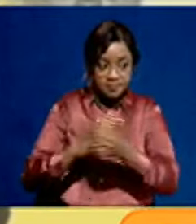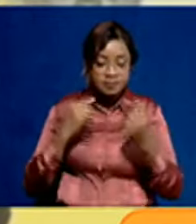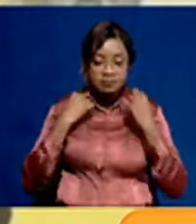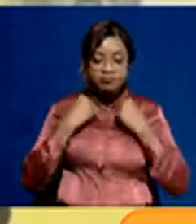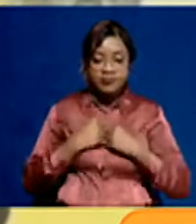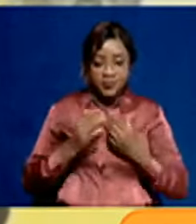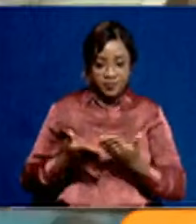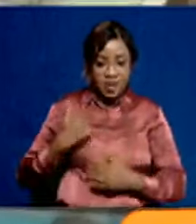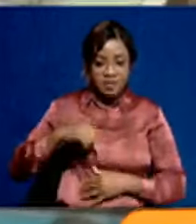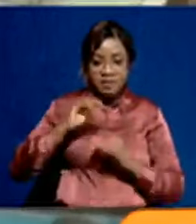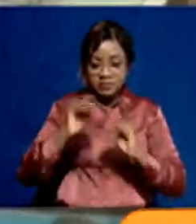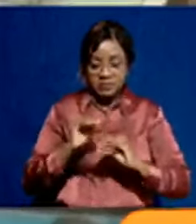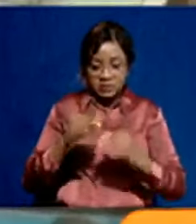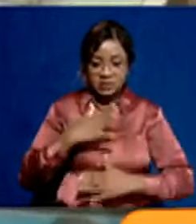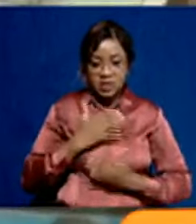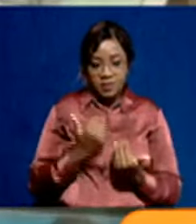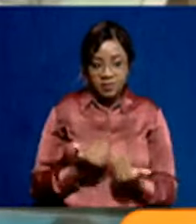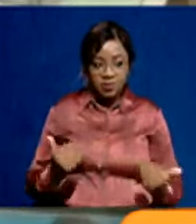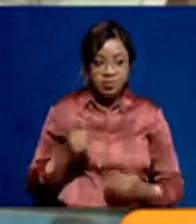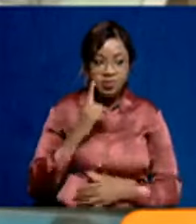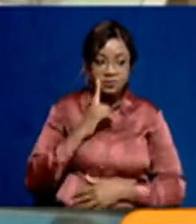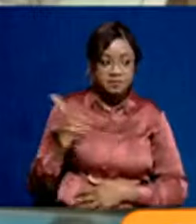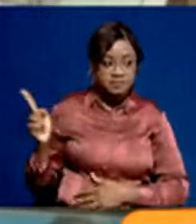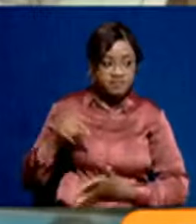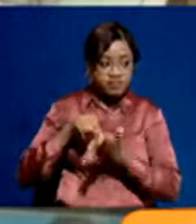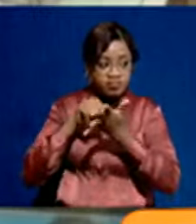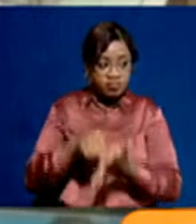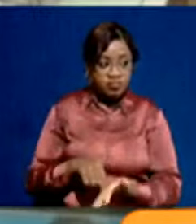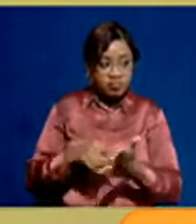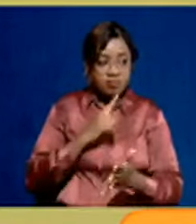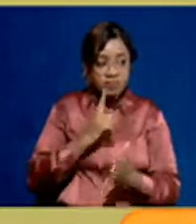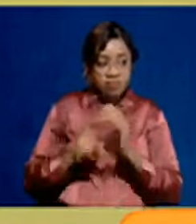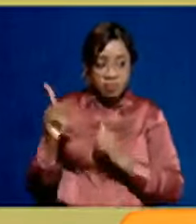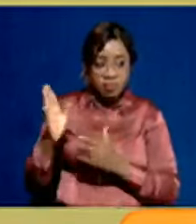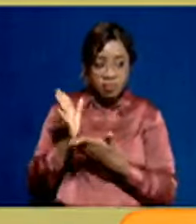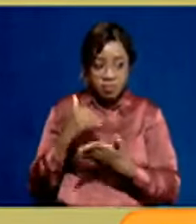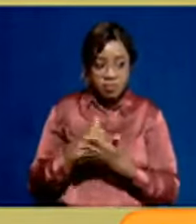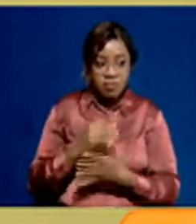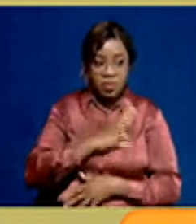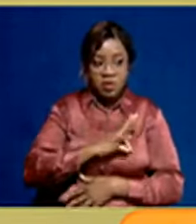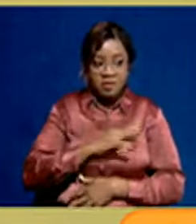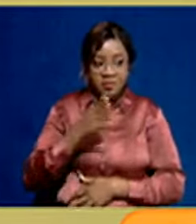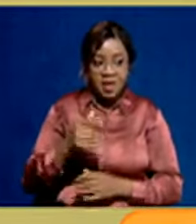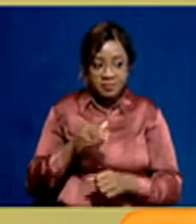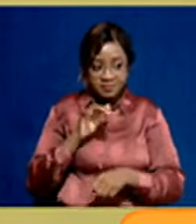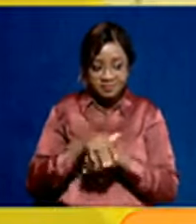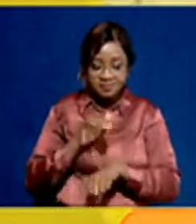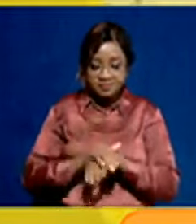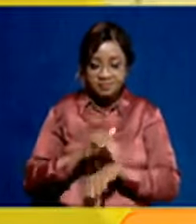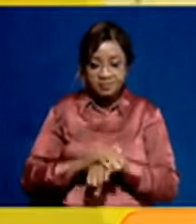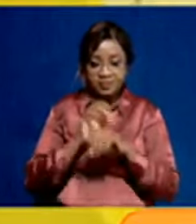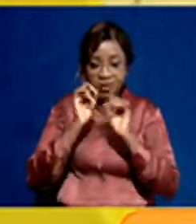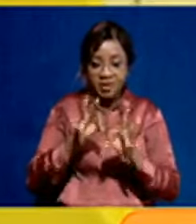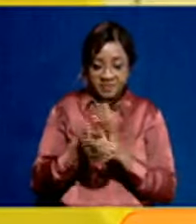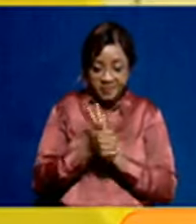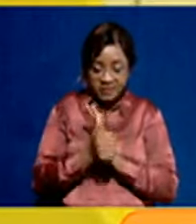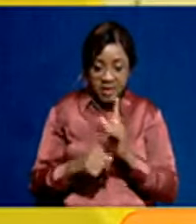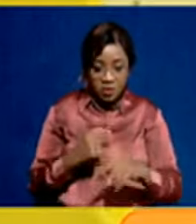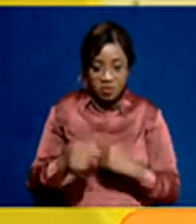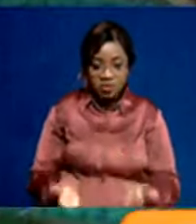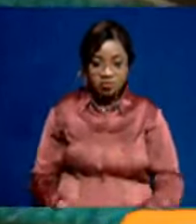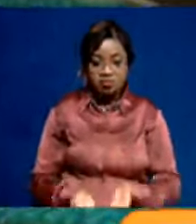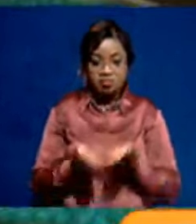hata kufundisha watoto wetu. Wasanii hao walisisitiza kuwa sekta ya usanii ina mapato nzuri na kwamba vijana wakipata mafunzo kila mara, basi